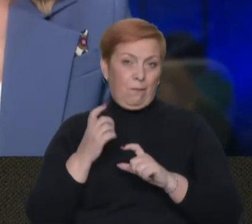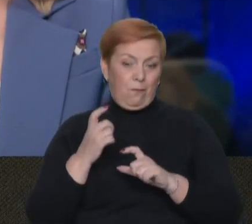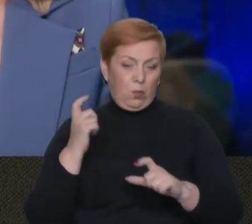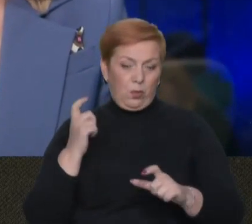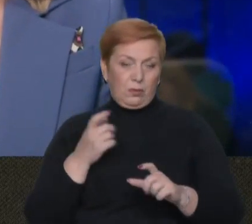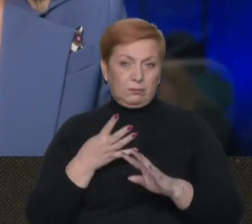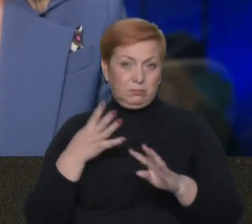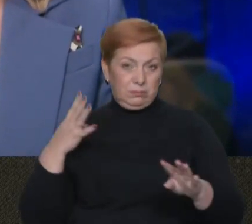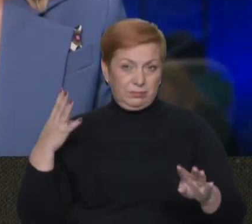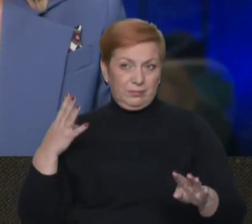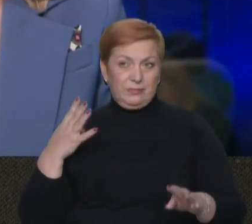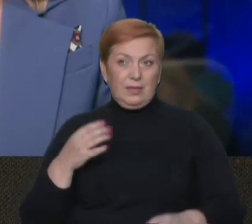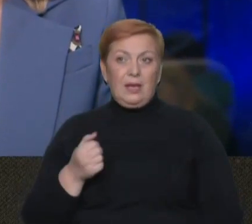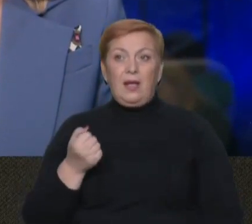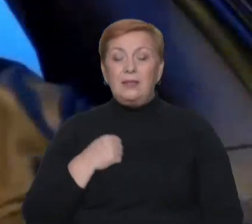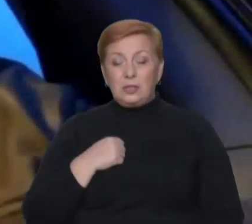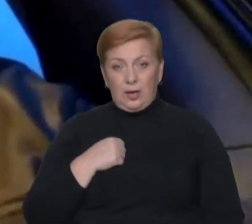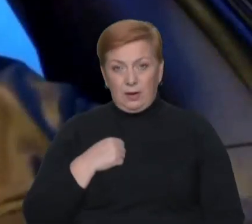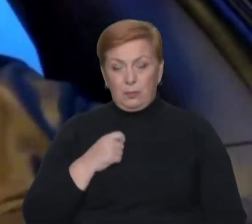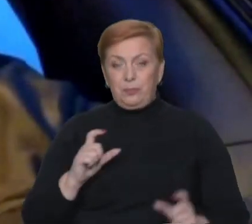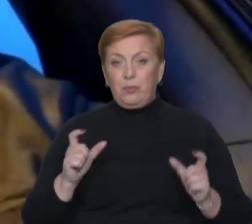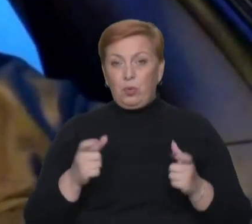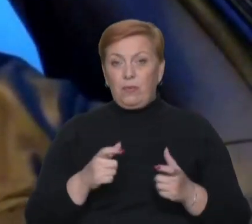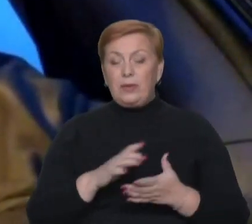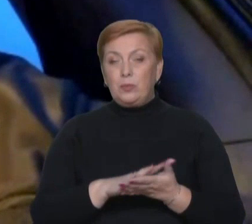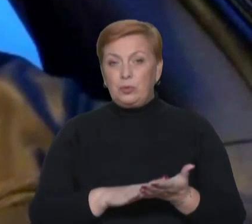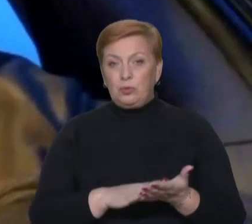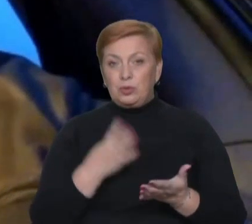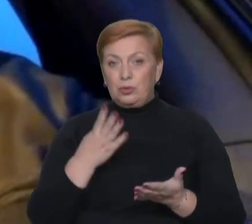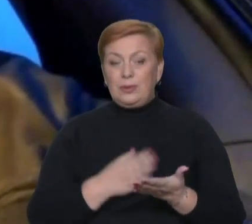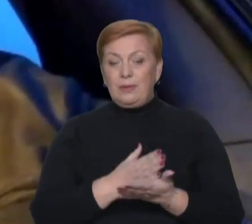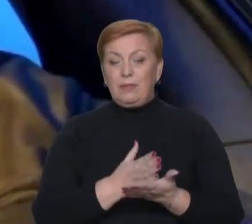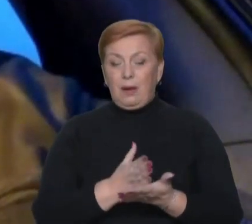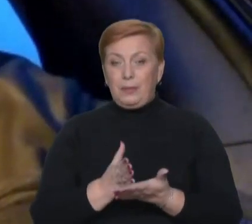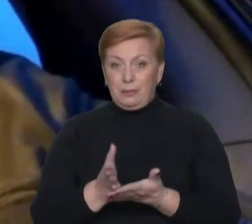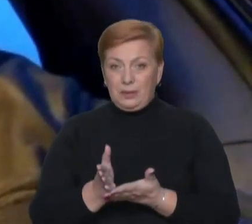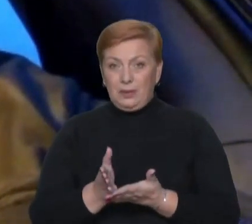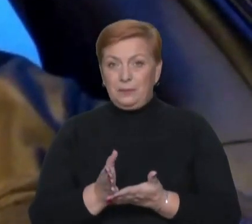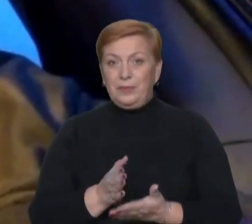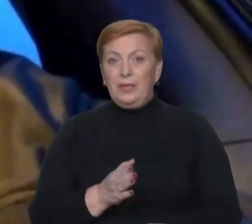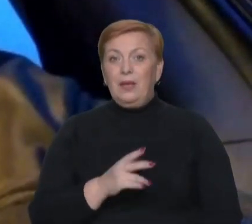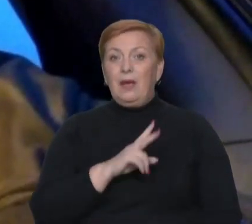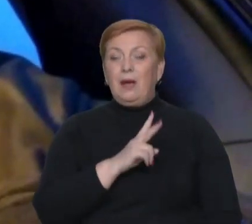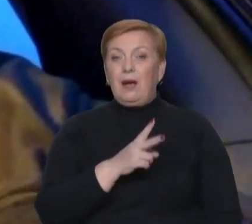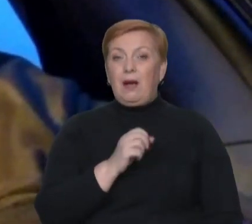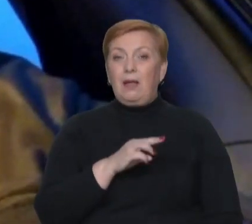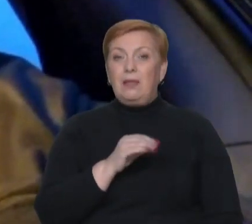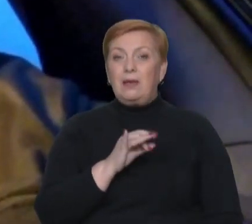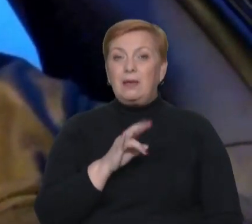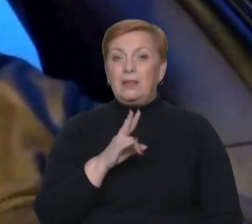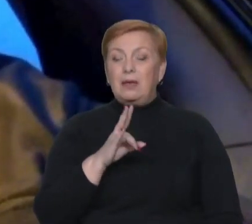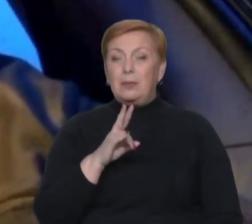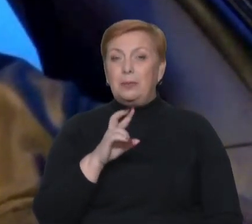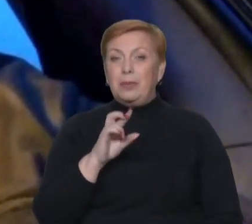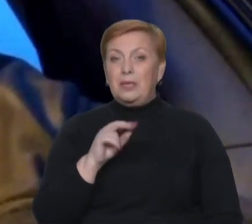перебуває на жаль блокування продовжується це чотири напрямки це чотири найбільші пункти